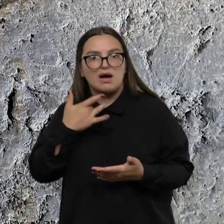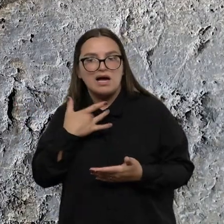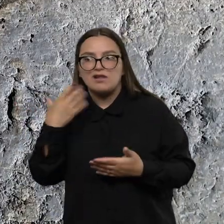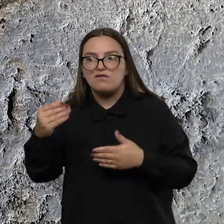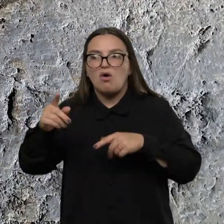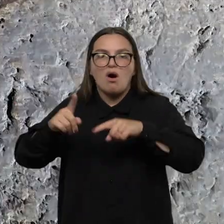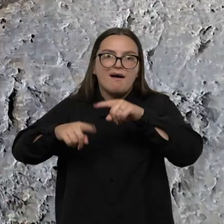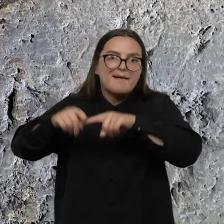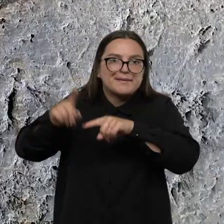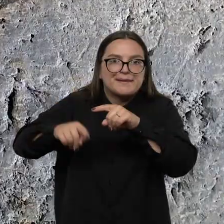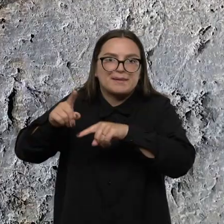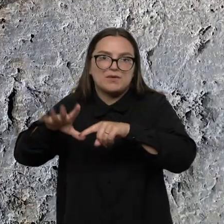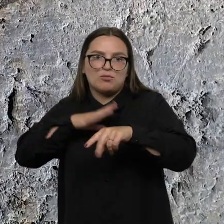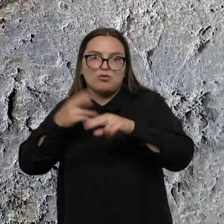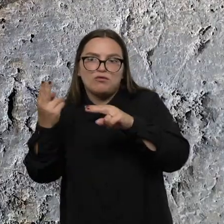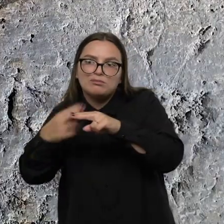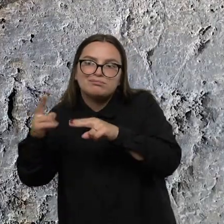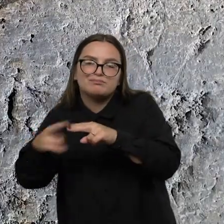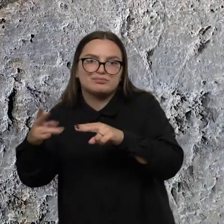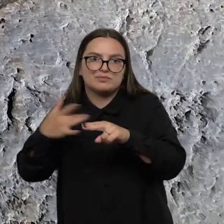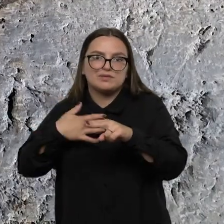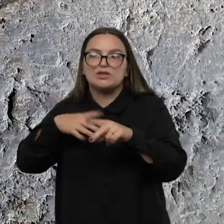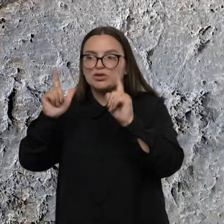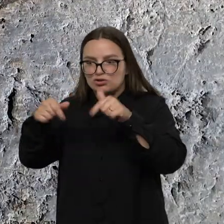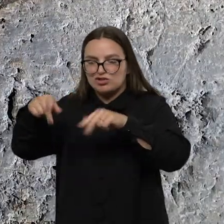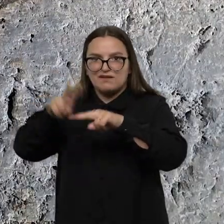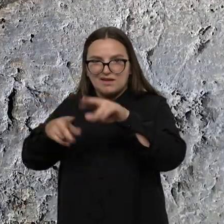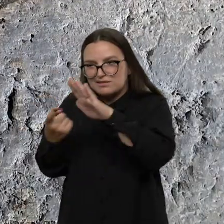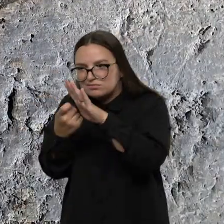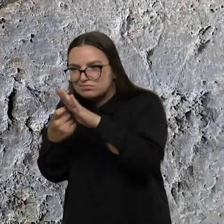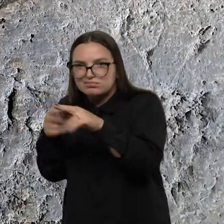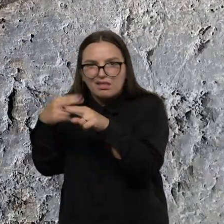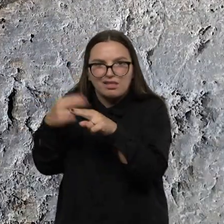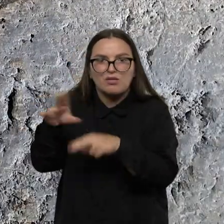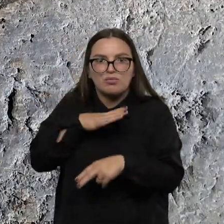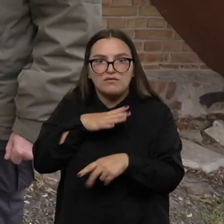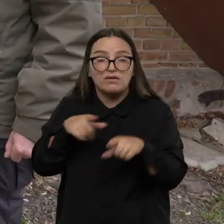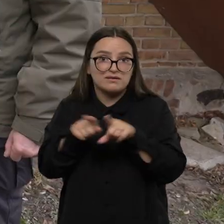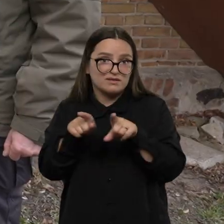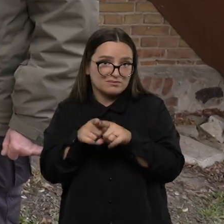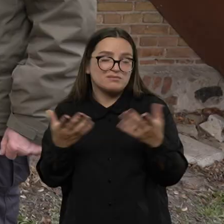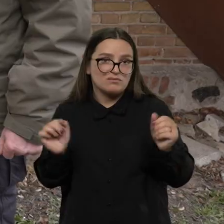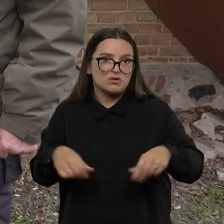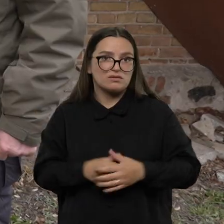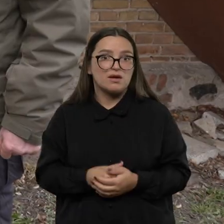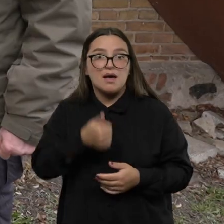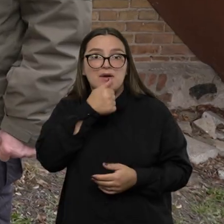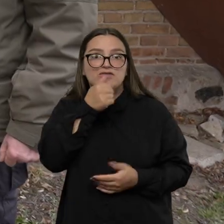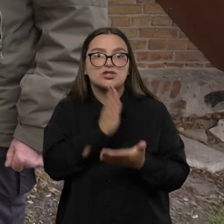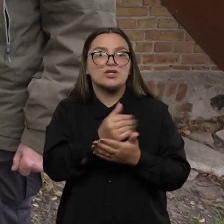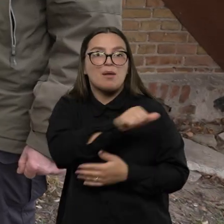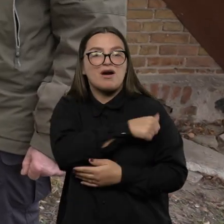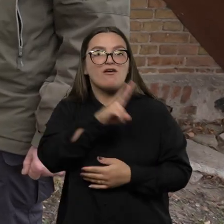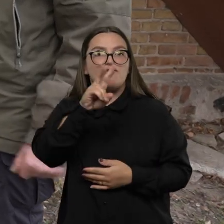galėjo nukentėti artimieji ir kad čia galėjo būti tardomi, be abejo, kad taip. Jeigu imsime pavardę Vaikšnoras, berods irgi yra.